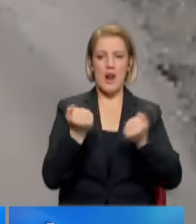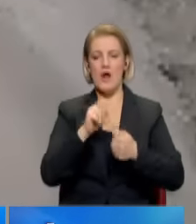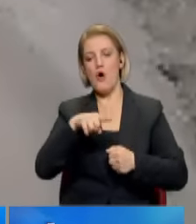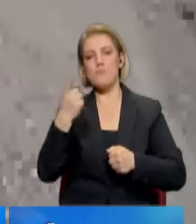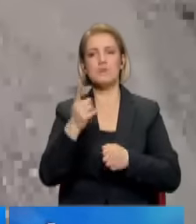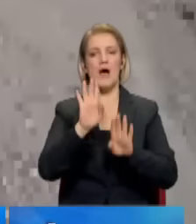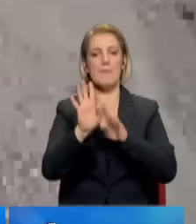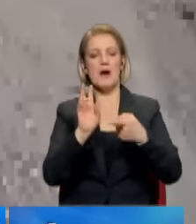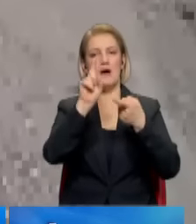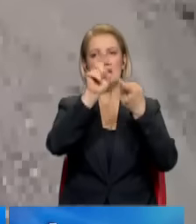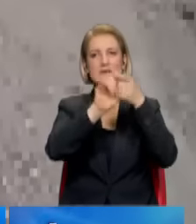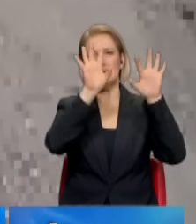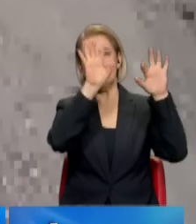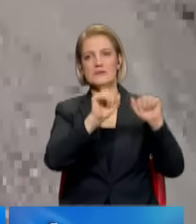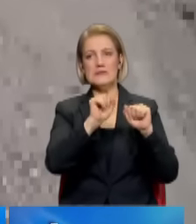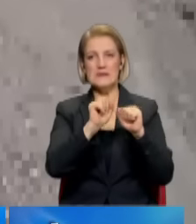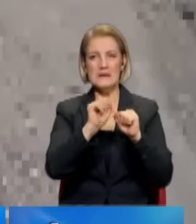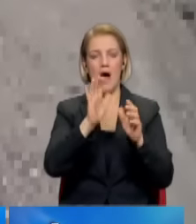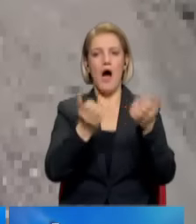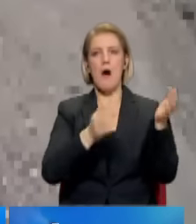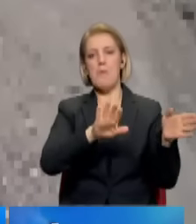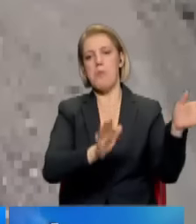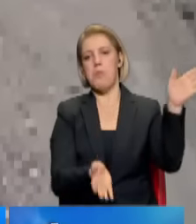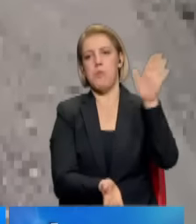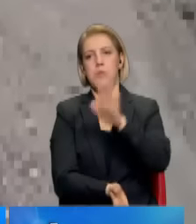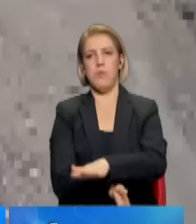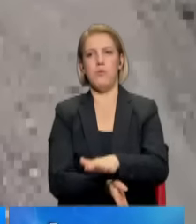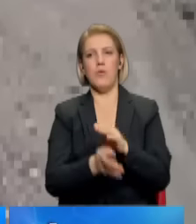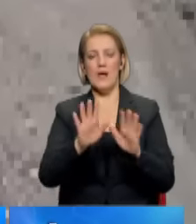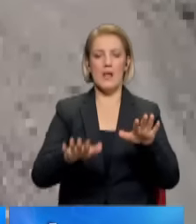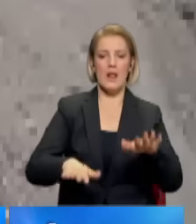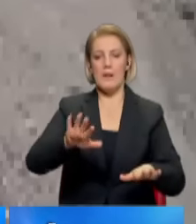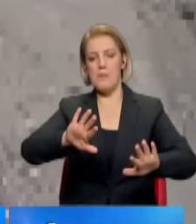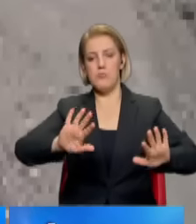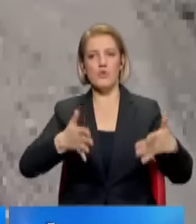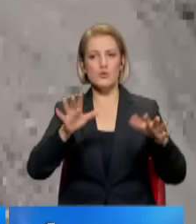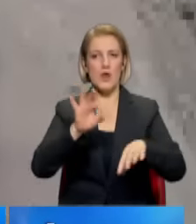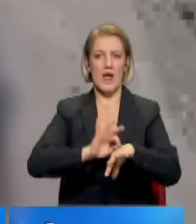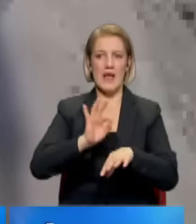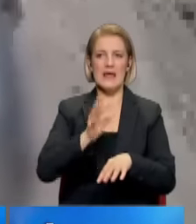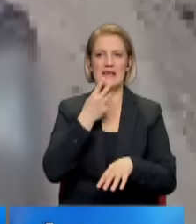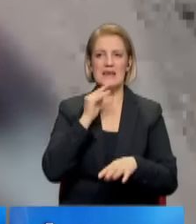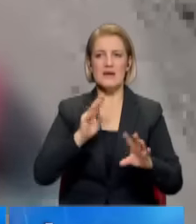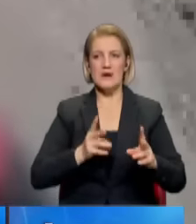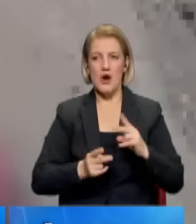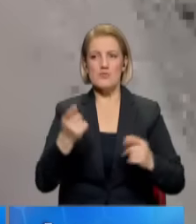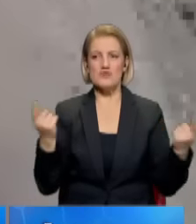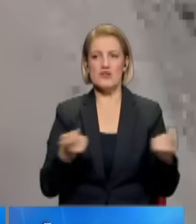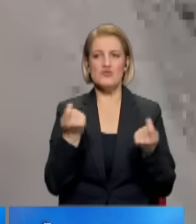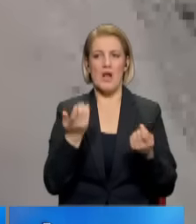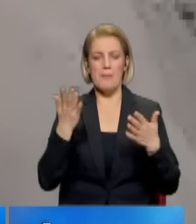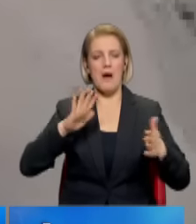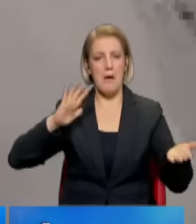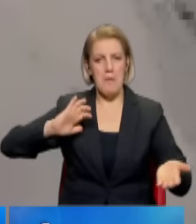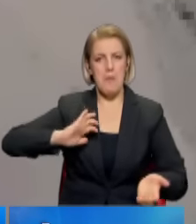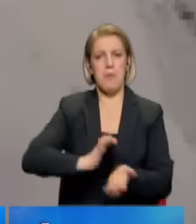asıldı. Tehlikeli yolculuk kısa sürdü, araç devrildi. İş makinesinin dengesi bozulduğu an iki genç de kurtulmaya çalıştı ancak aracın